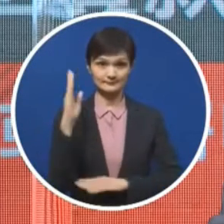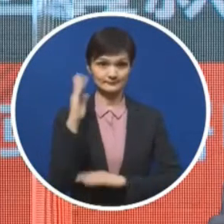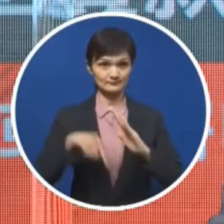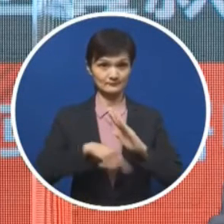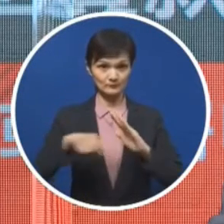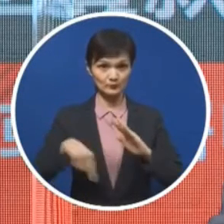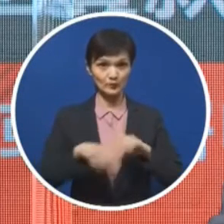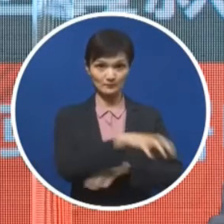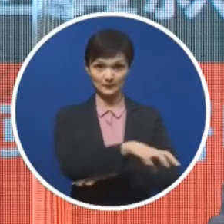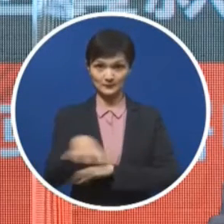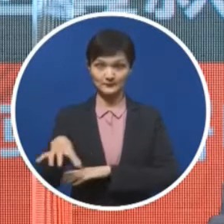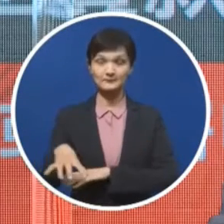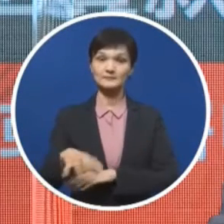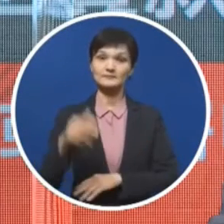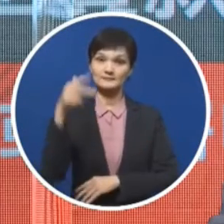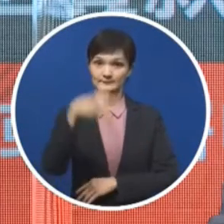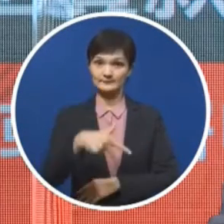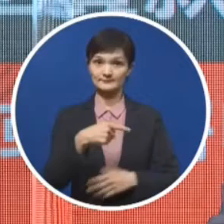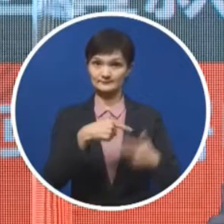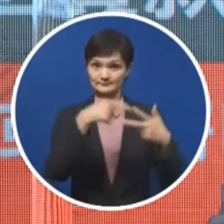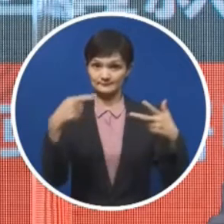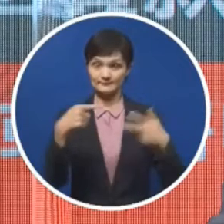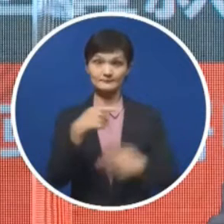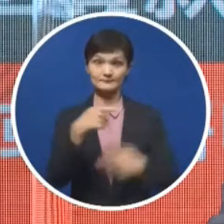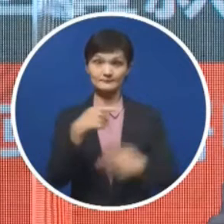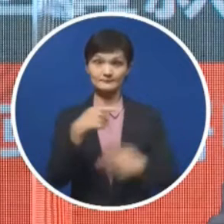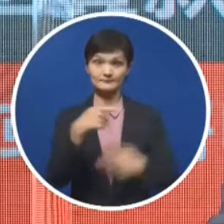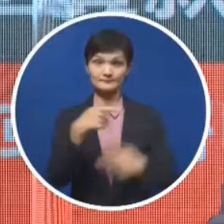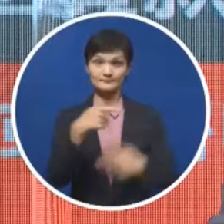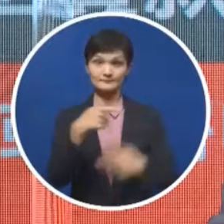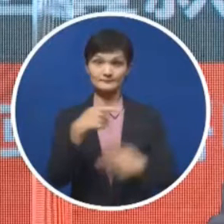星期一6月7号起